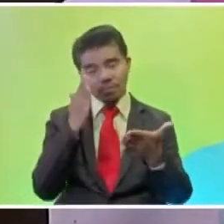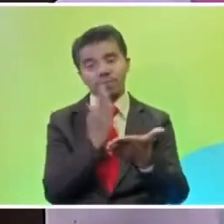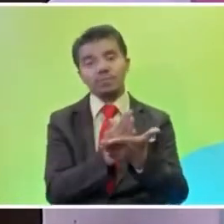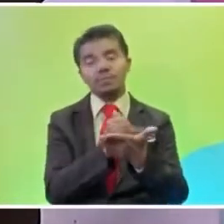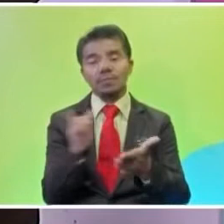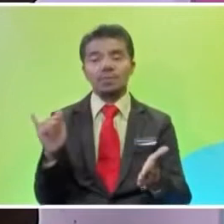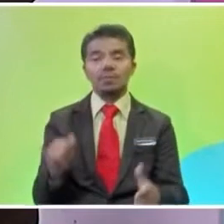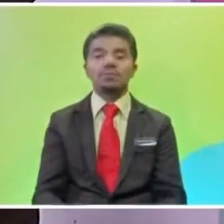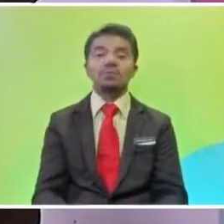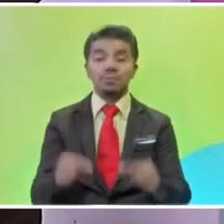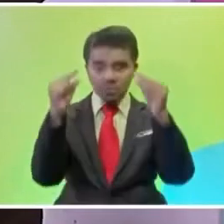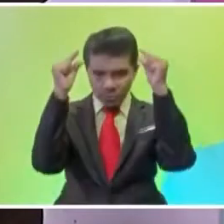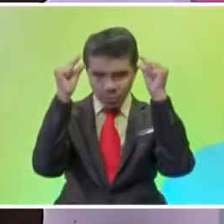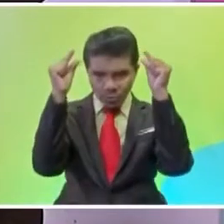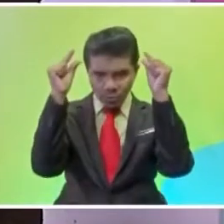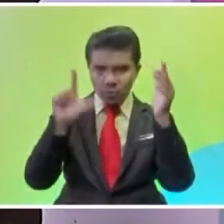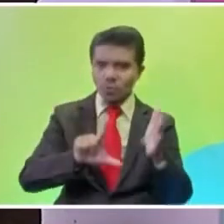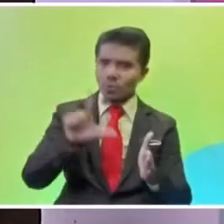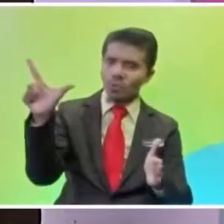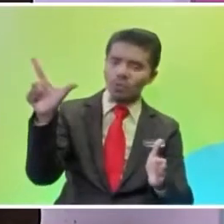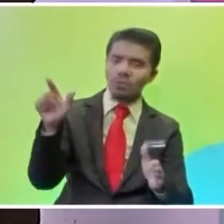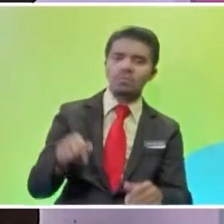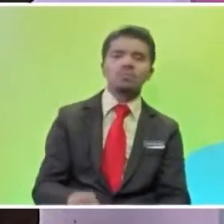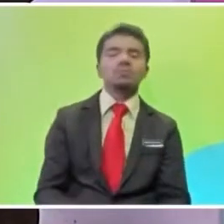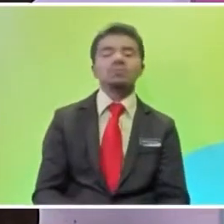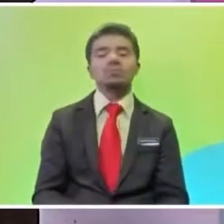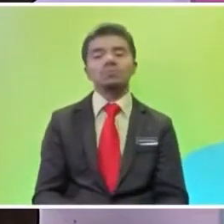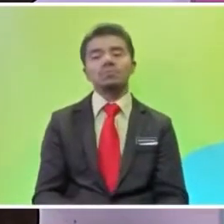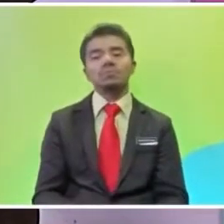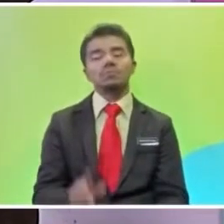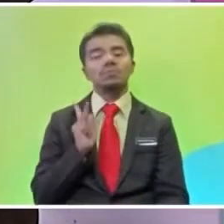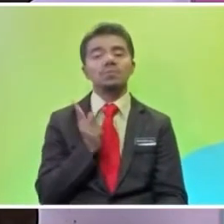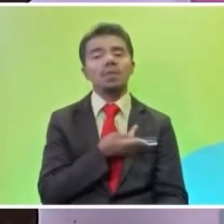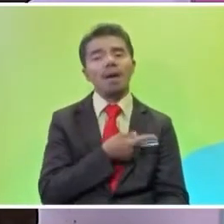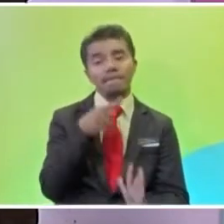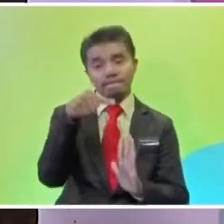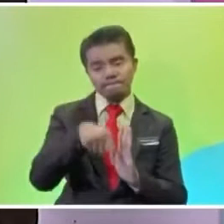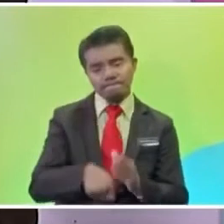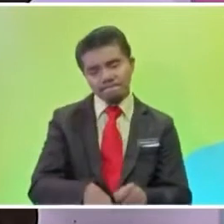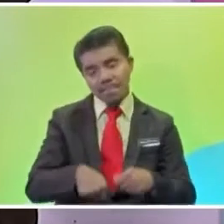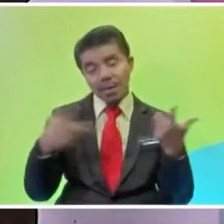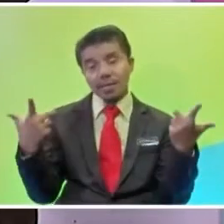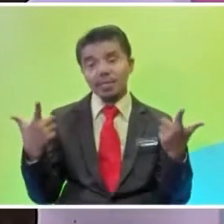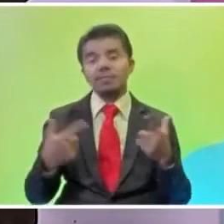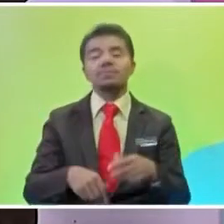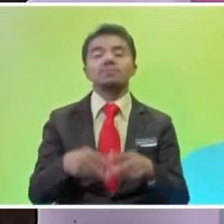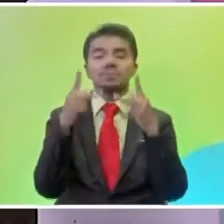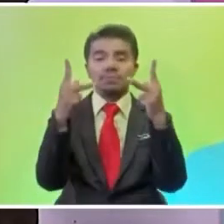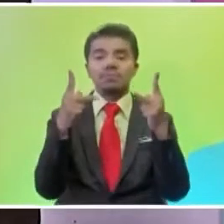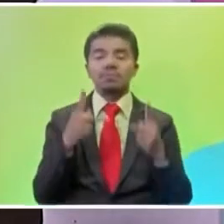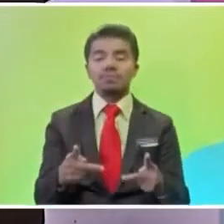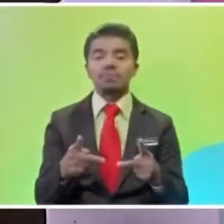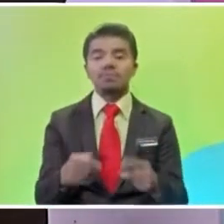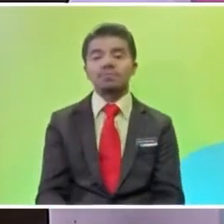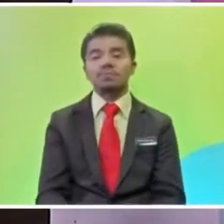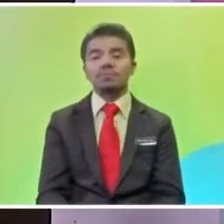guru-guru yang berada dekat luas sana kita berbagi ikan kaidah-kaidah kita Oke kita Letakkan semua activity kita